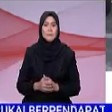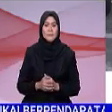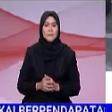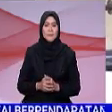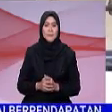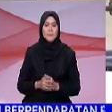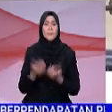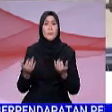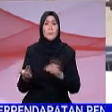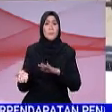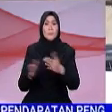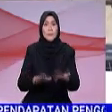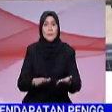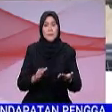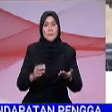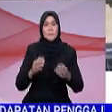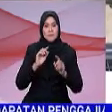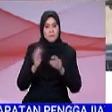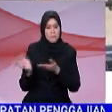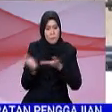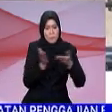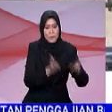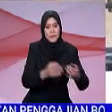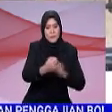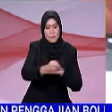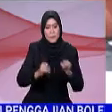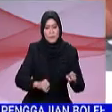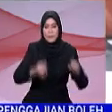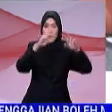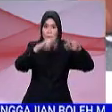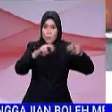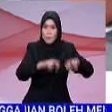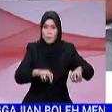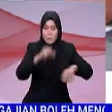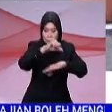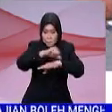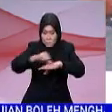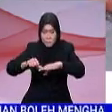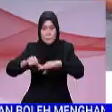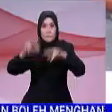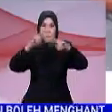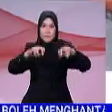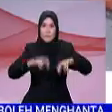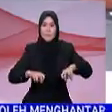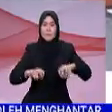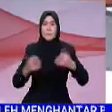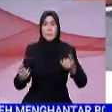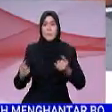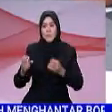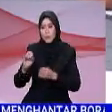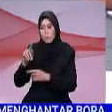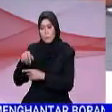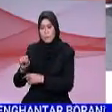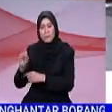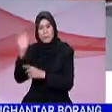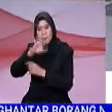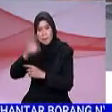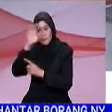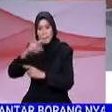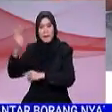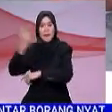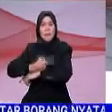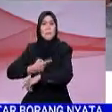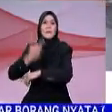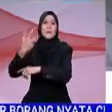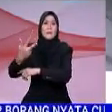Mayat mangsa telah dibawa ke Jabatan Forensik Hospital Tuanku Jaafar Seremban untuk bedah siasat. Operasi mencari dan menyelamat yang memasuki hari ketiga hari